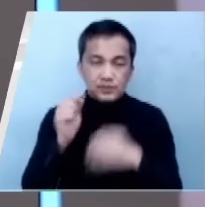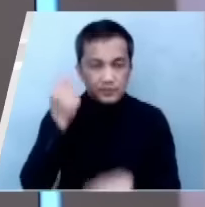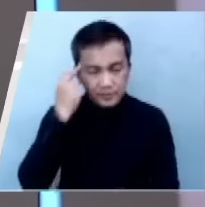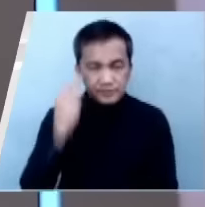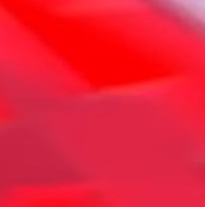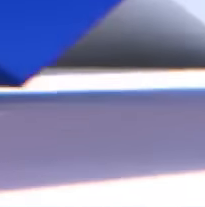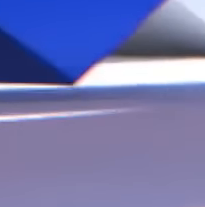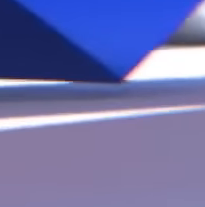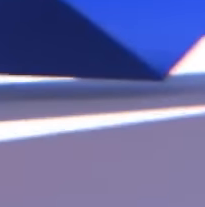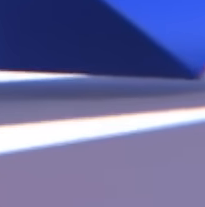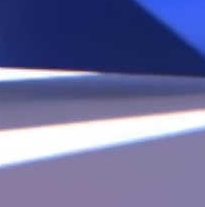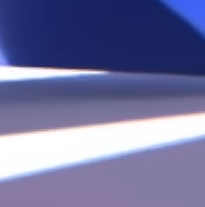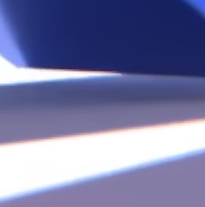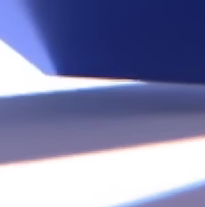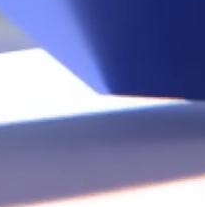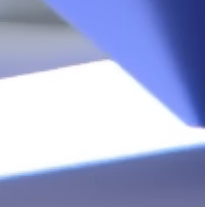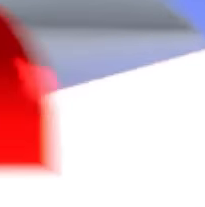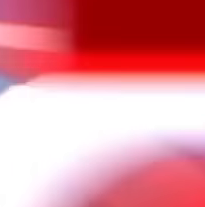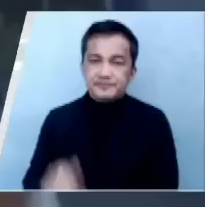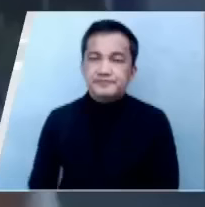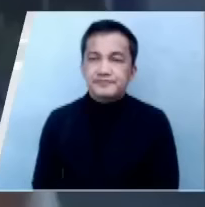Kima.